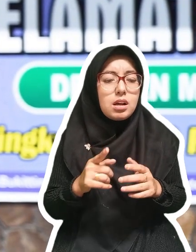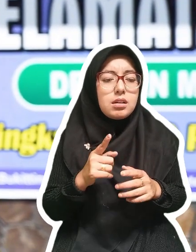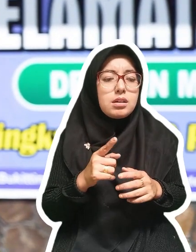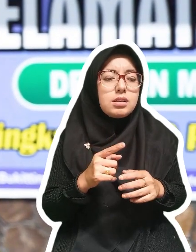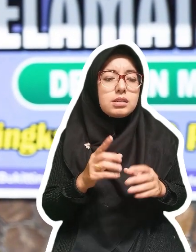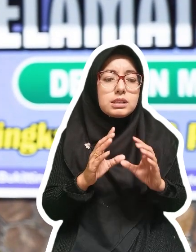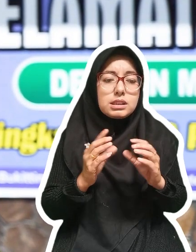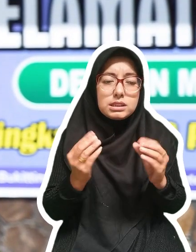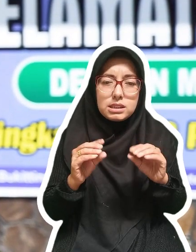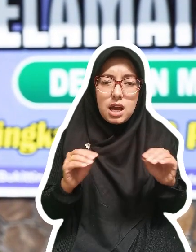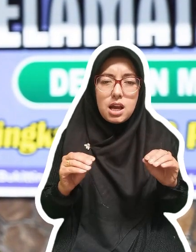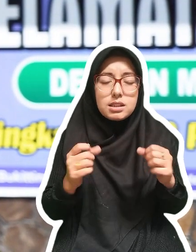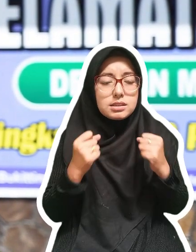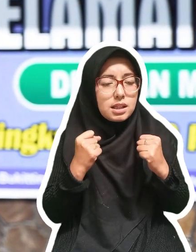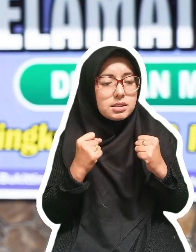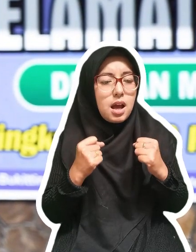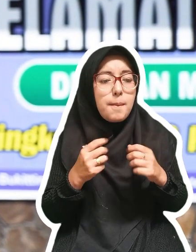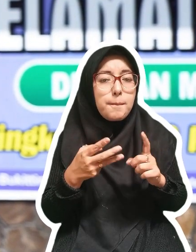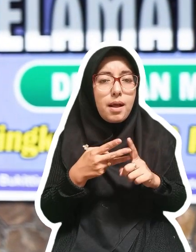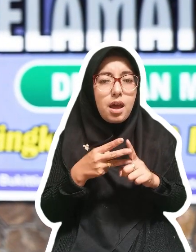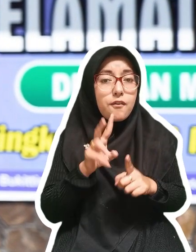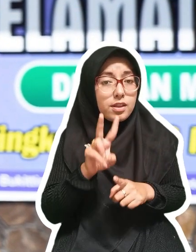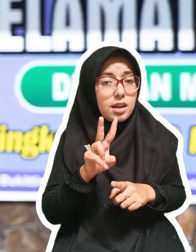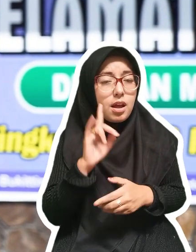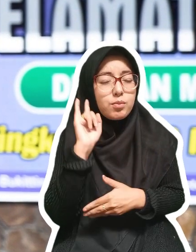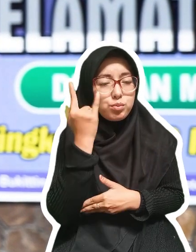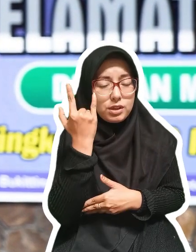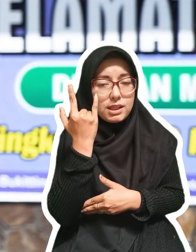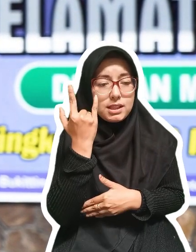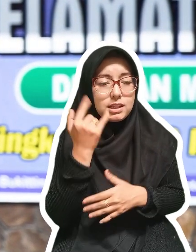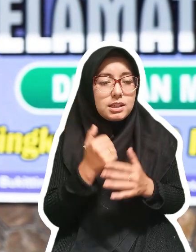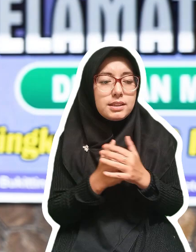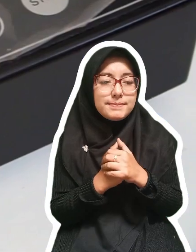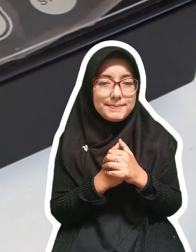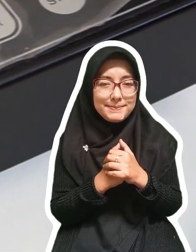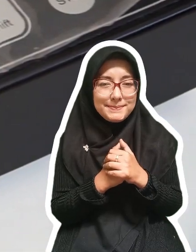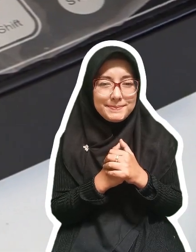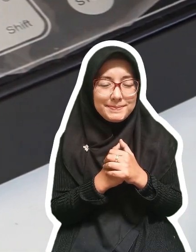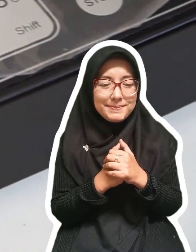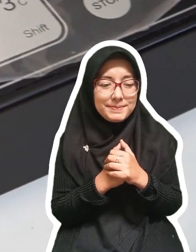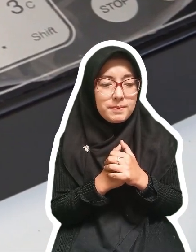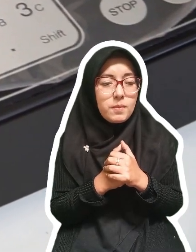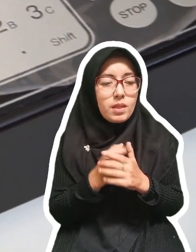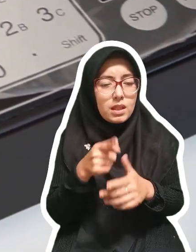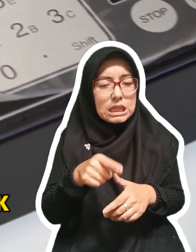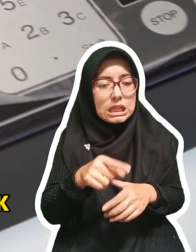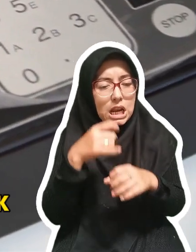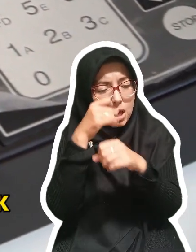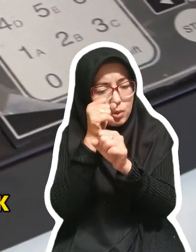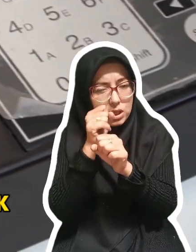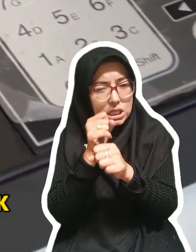yang mengancam keselamatan kerja Balai Veteriner Bukit Tinggi. Laboratorium